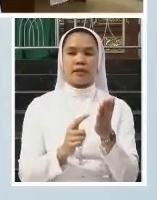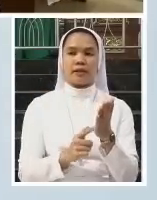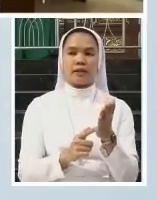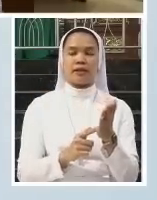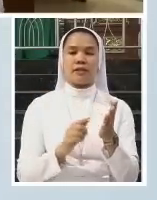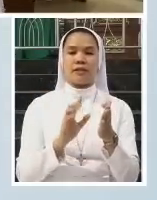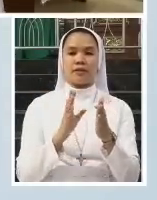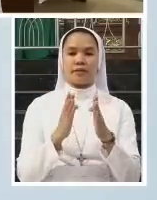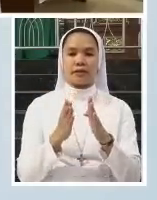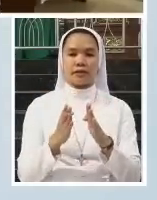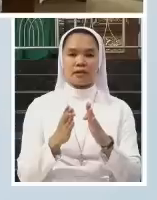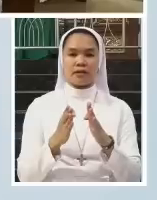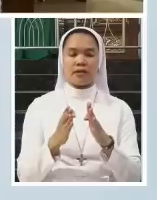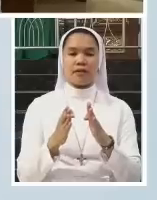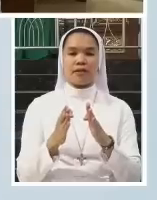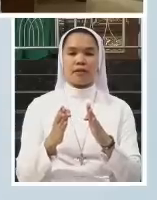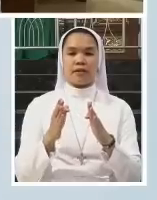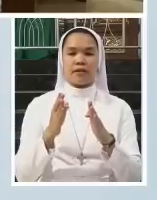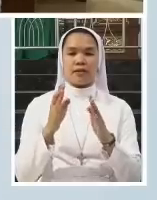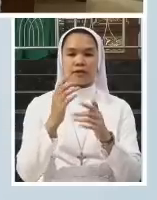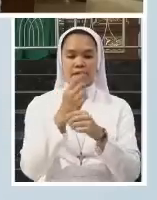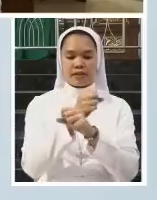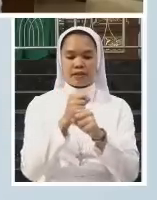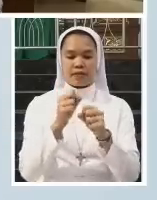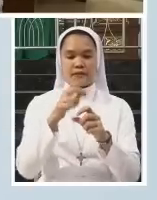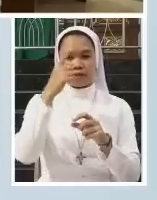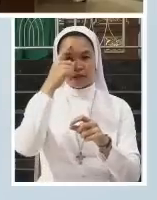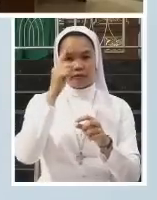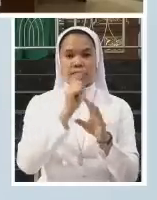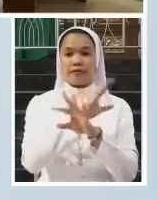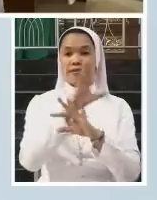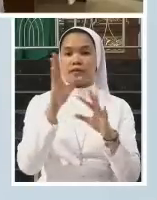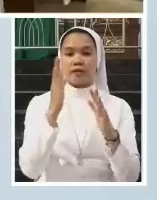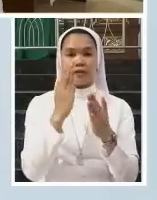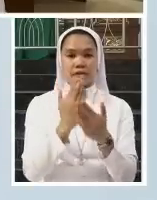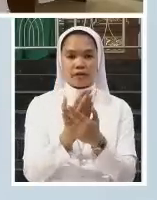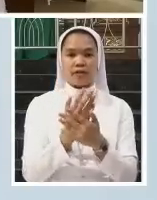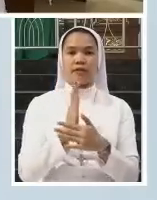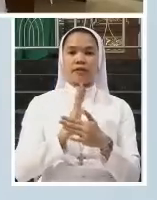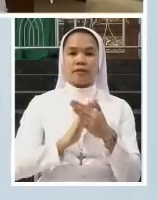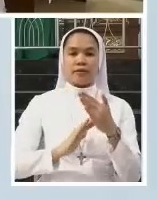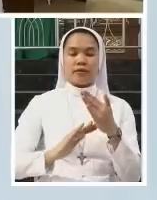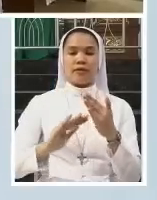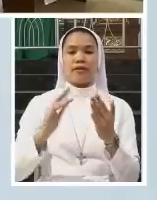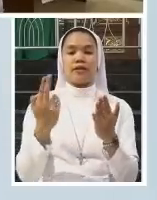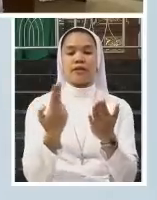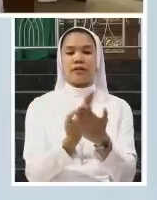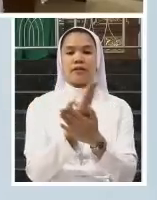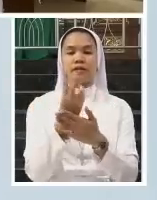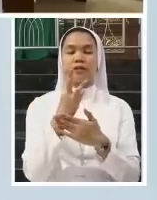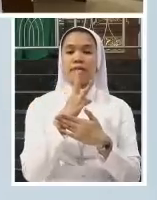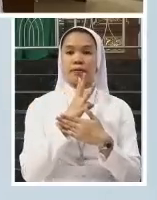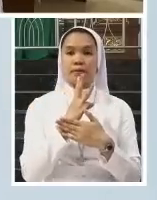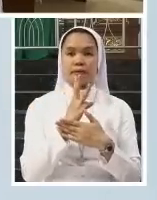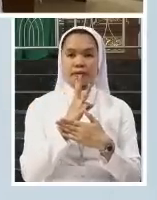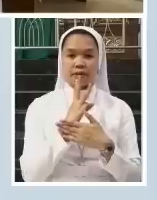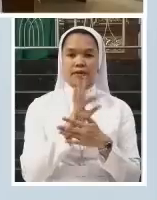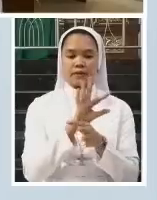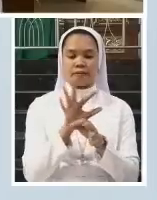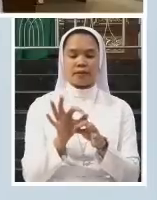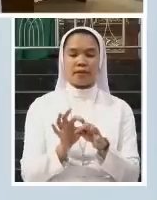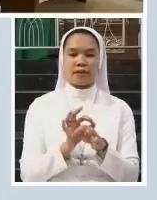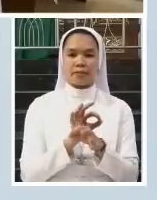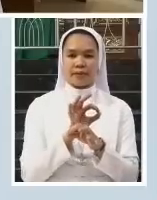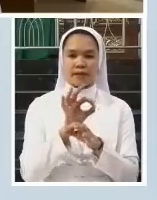ning kaligtasan para sa gabos na namumundag giraray sa tubig ning sa Espiritu Santo.